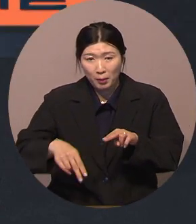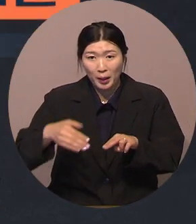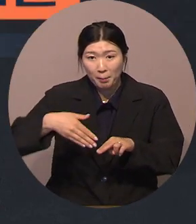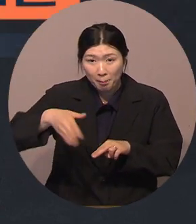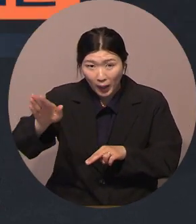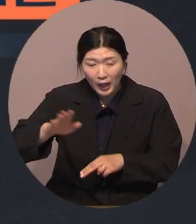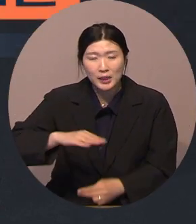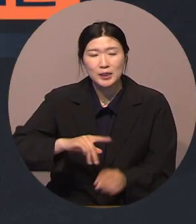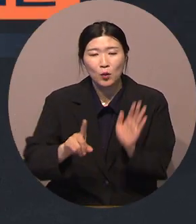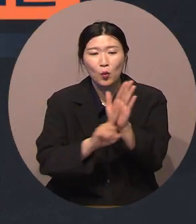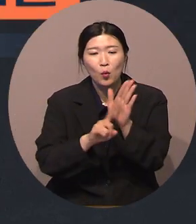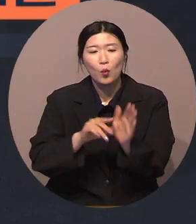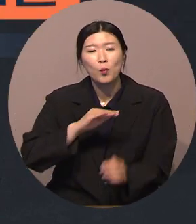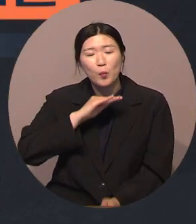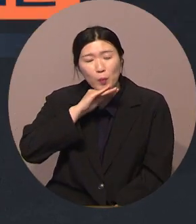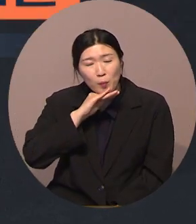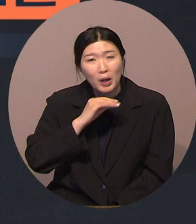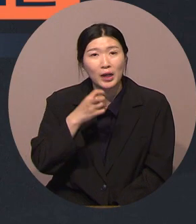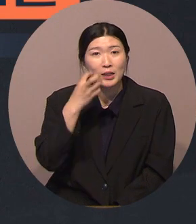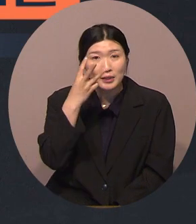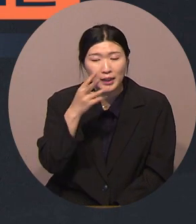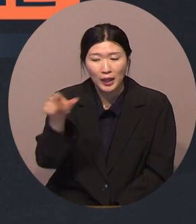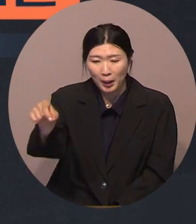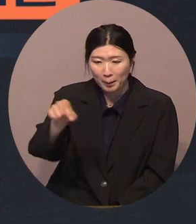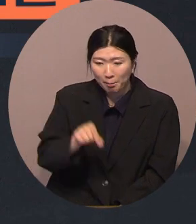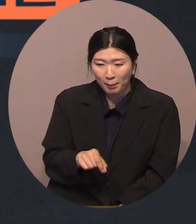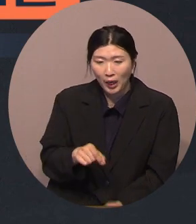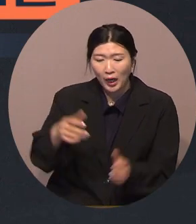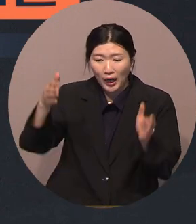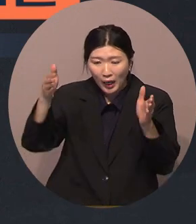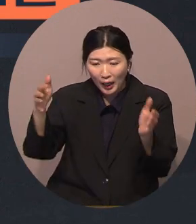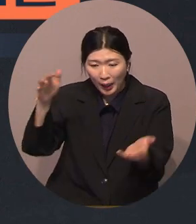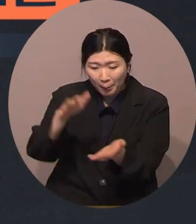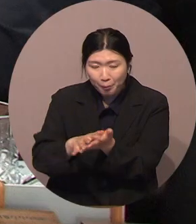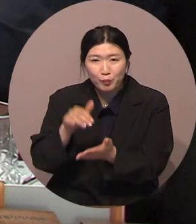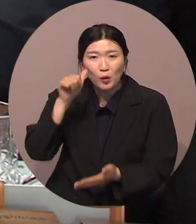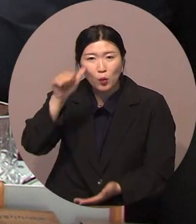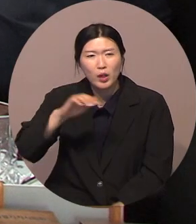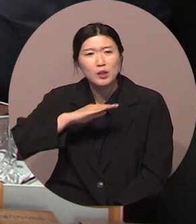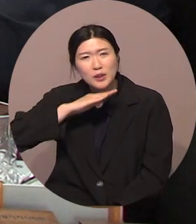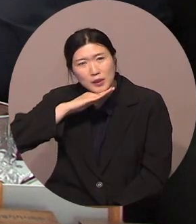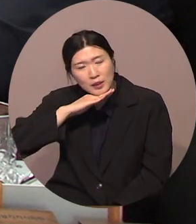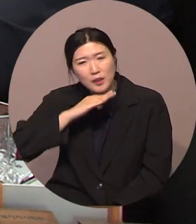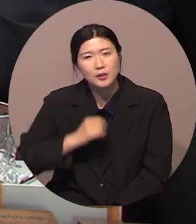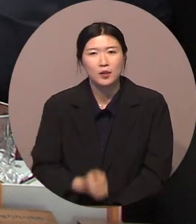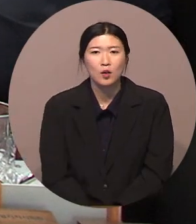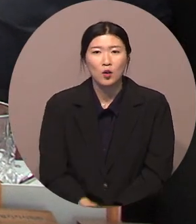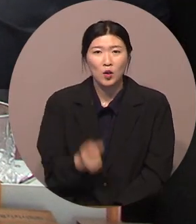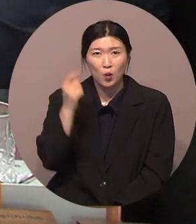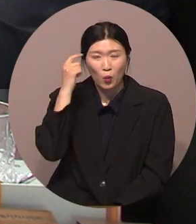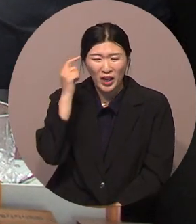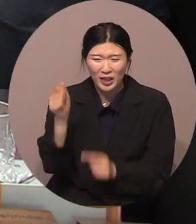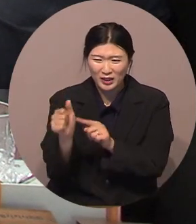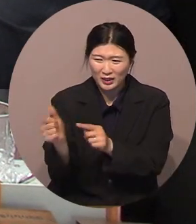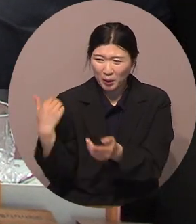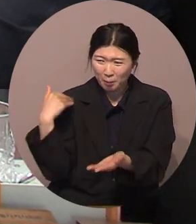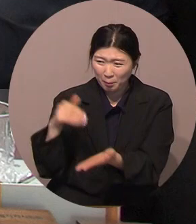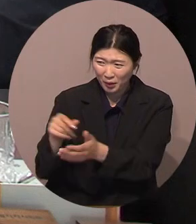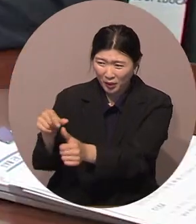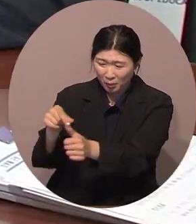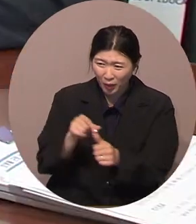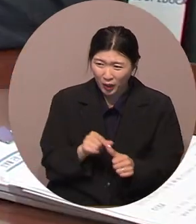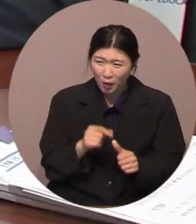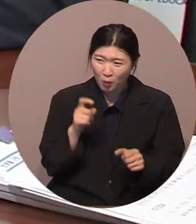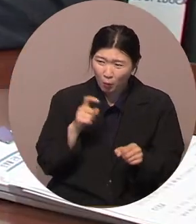공고가 나기까지는 석달 최종 합격자 발표는 다섯 달이 걸렸습니다 해당 사무관을 다시 채용하기 위한 의도적